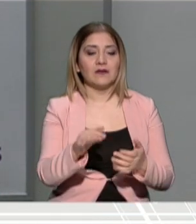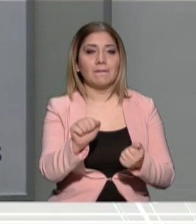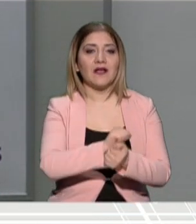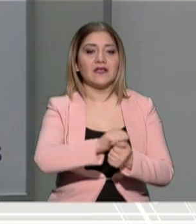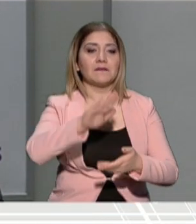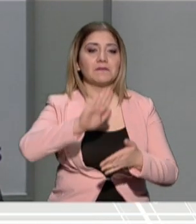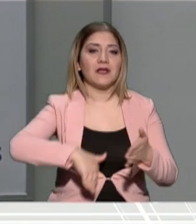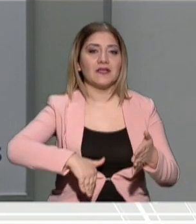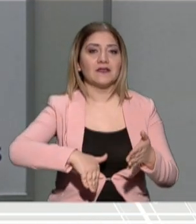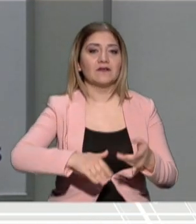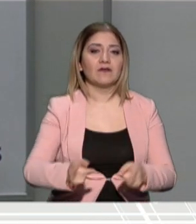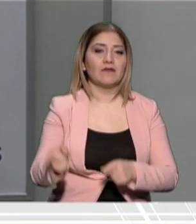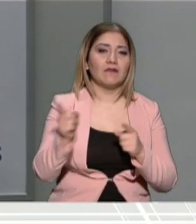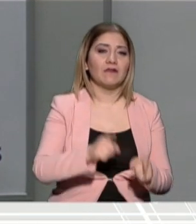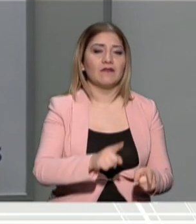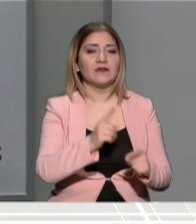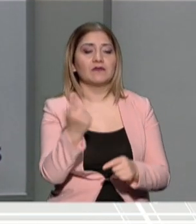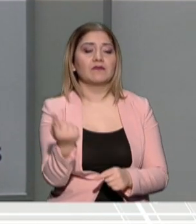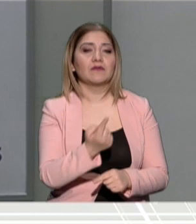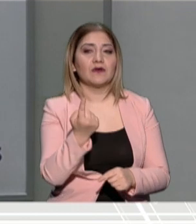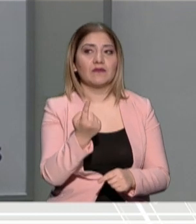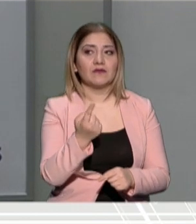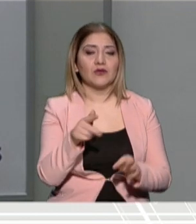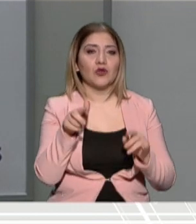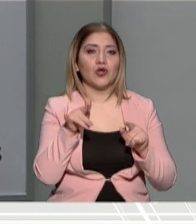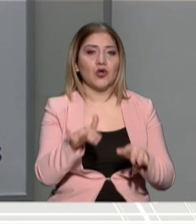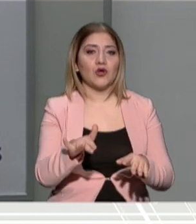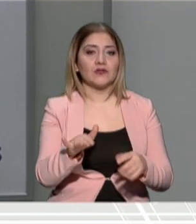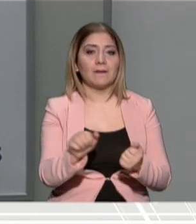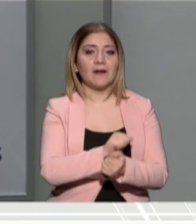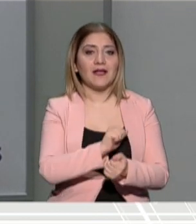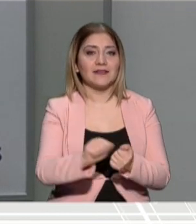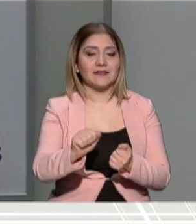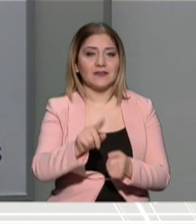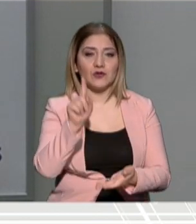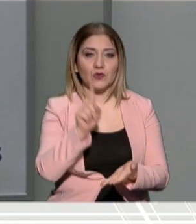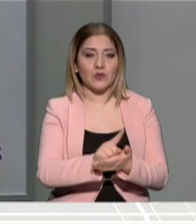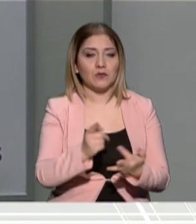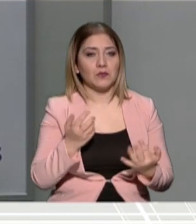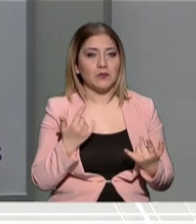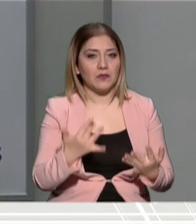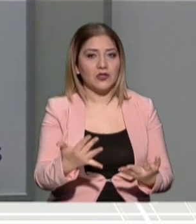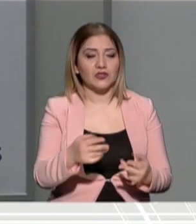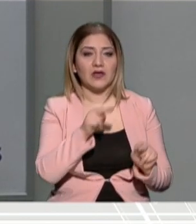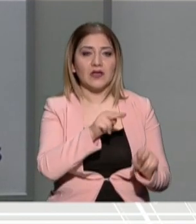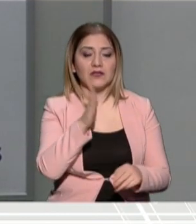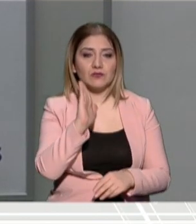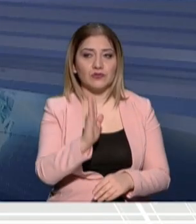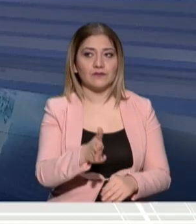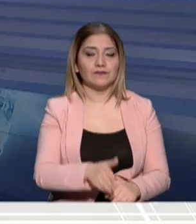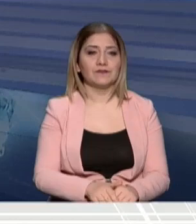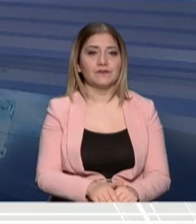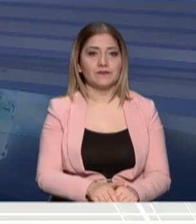դուրս գրելու, ապրանքներ տեղափոխելու վերաբերյալ գործարքների փաստաթղթավորման պարտադիր պահանջների նկատմամբ հսկողությանը։